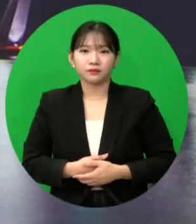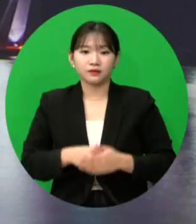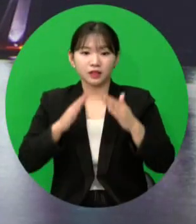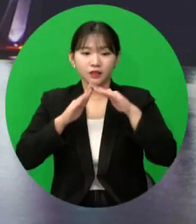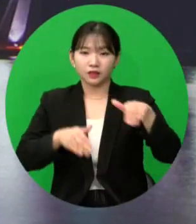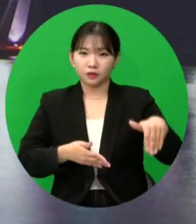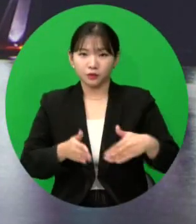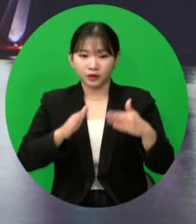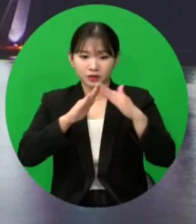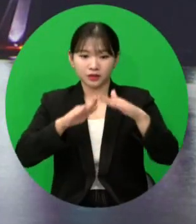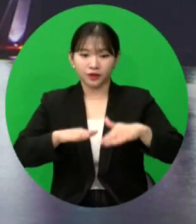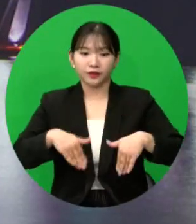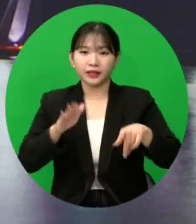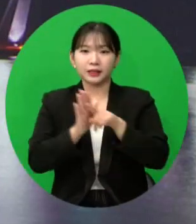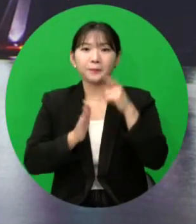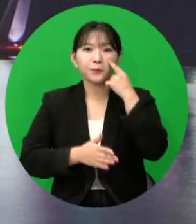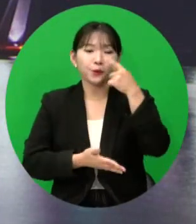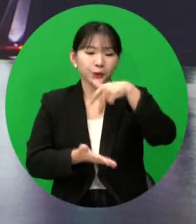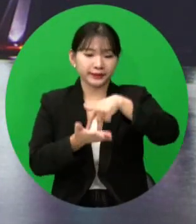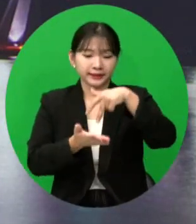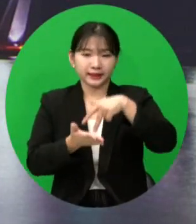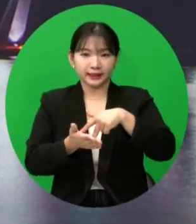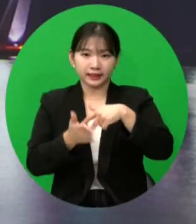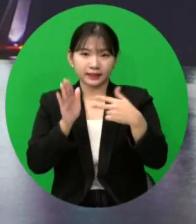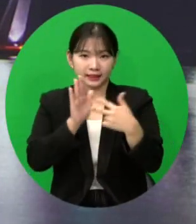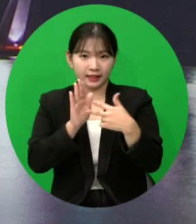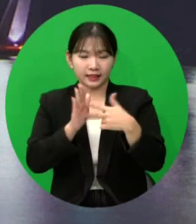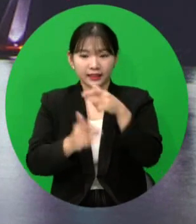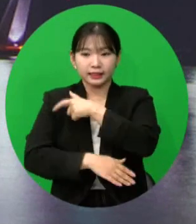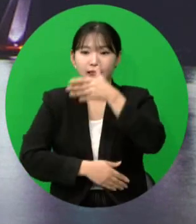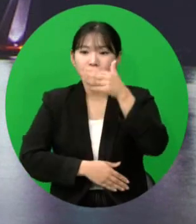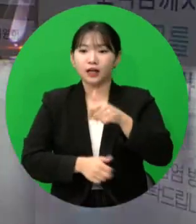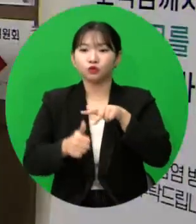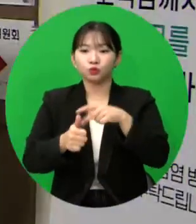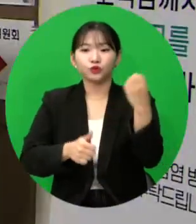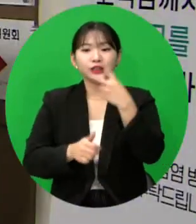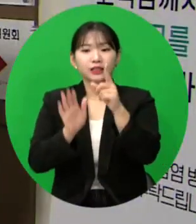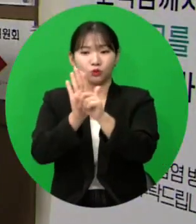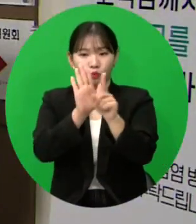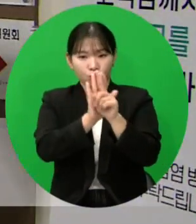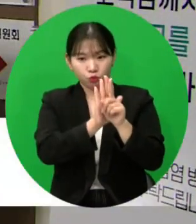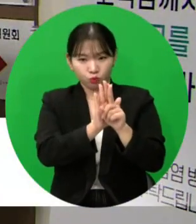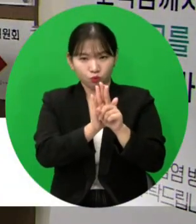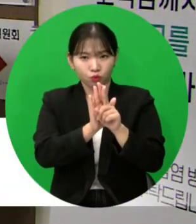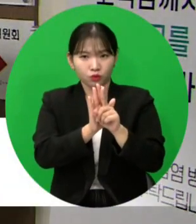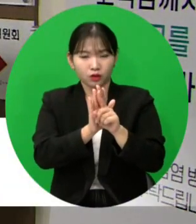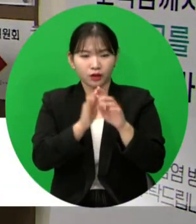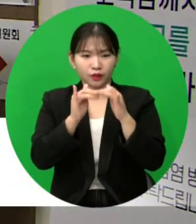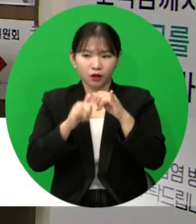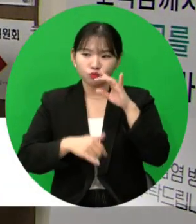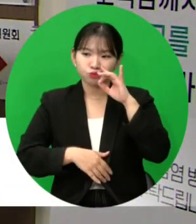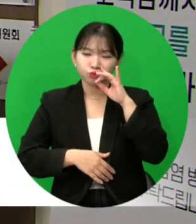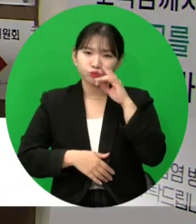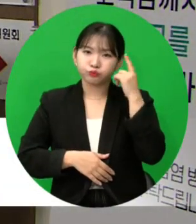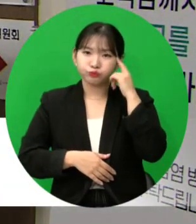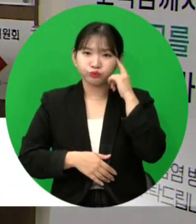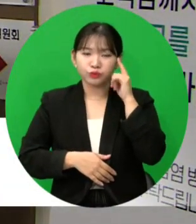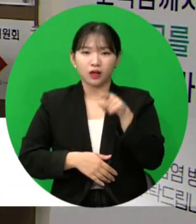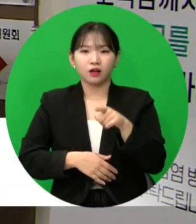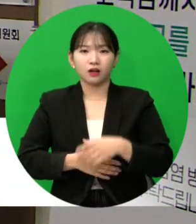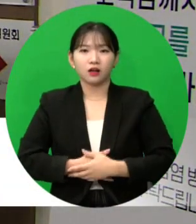전라남도가 전남 신용보증재단의 이사장 후보자를 제공모하면서 배경에 궁금증이 일고